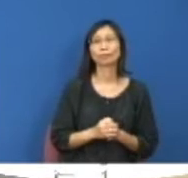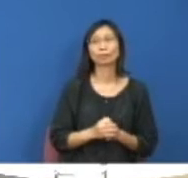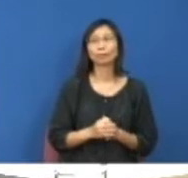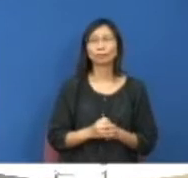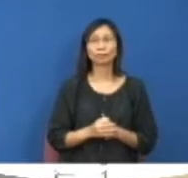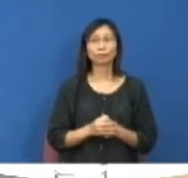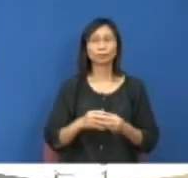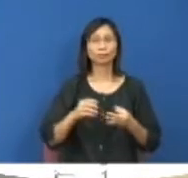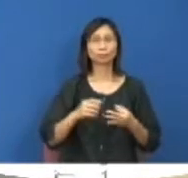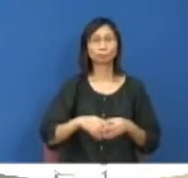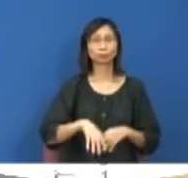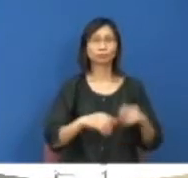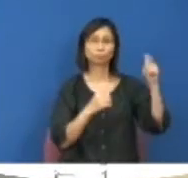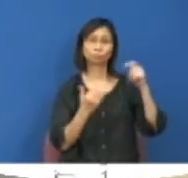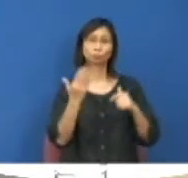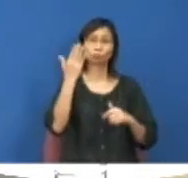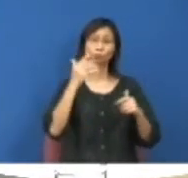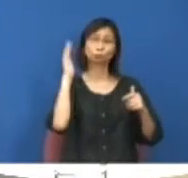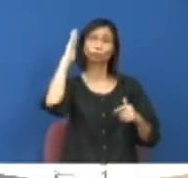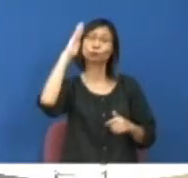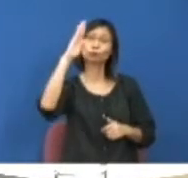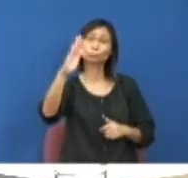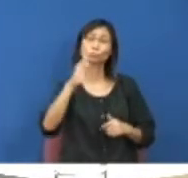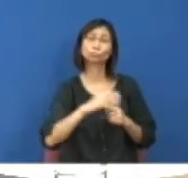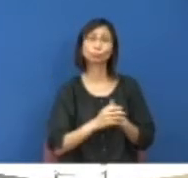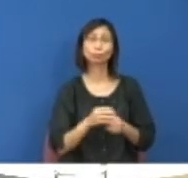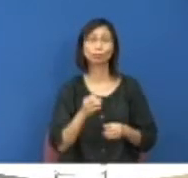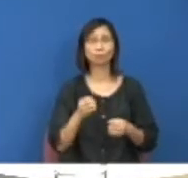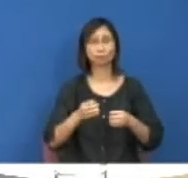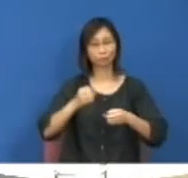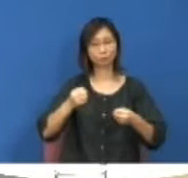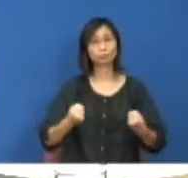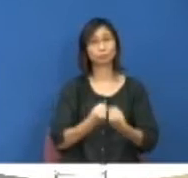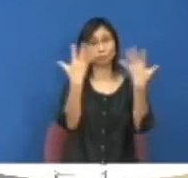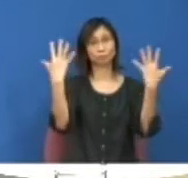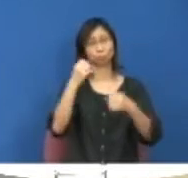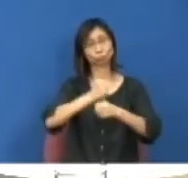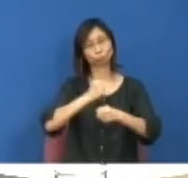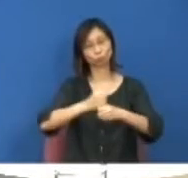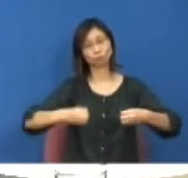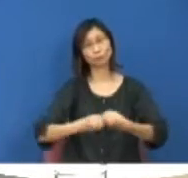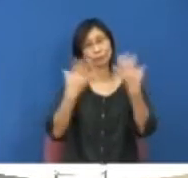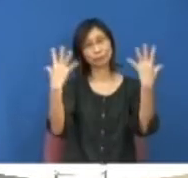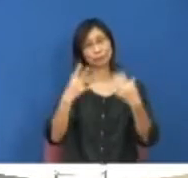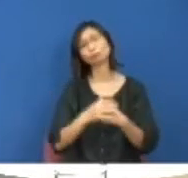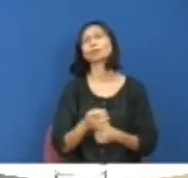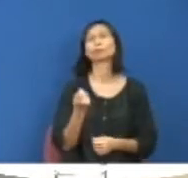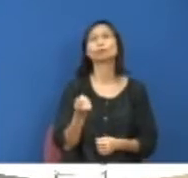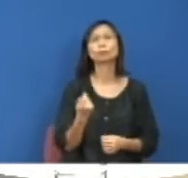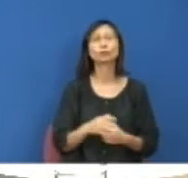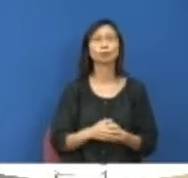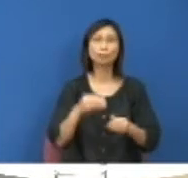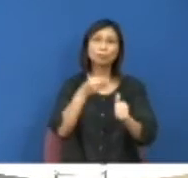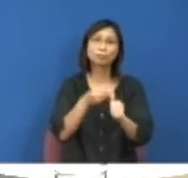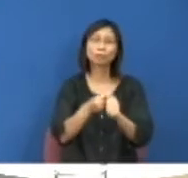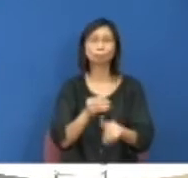以垂後世係咪？即係用一個咁簡單嘅方法整個燃燒彈啊咁樣。咁我覺得其實呢啲嘢就無需去教授嘅，